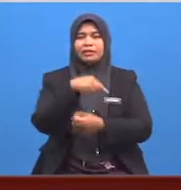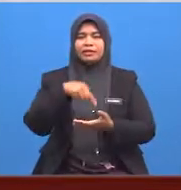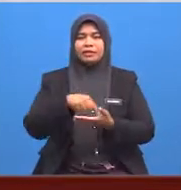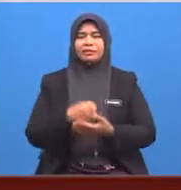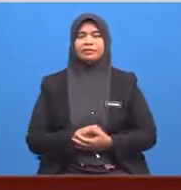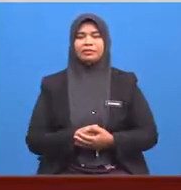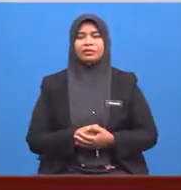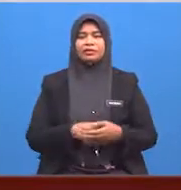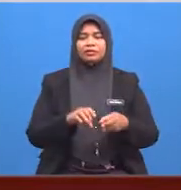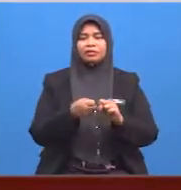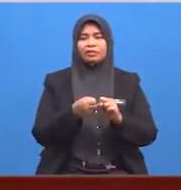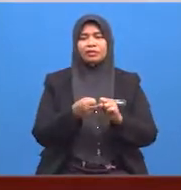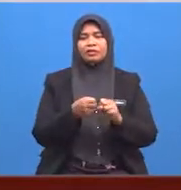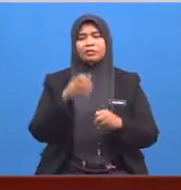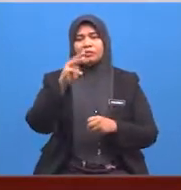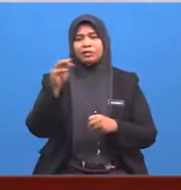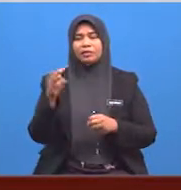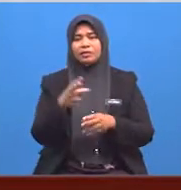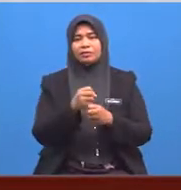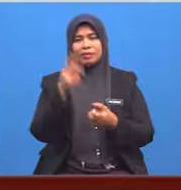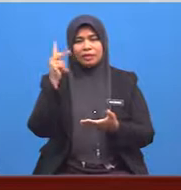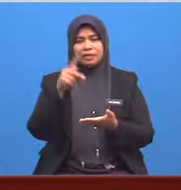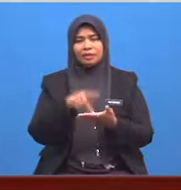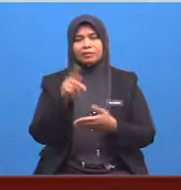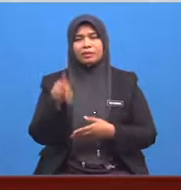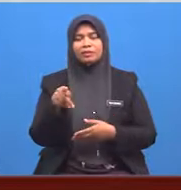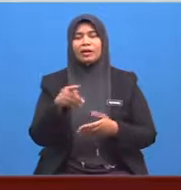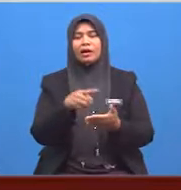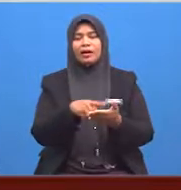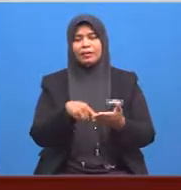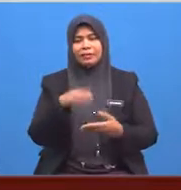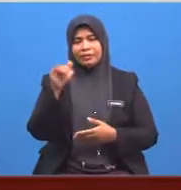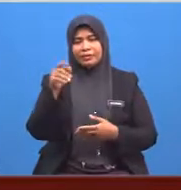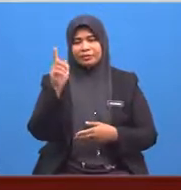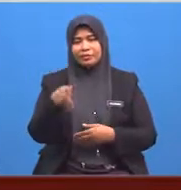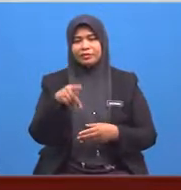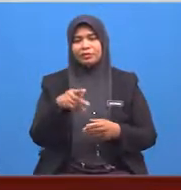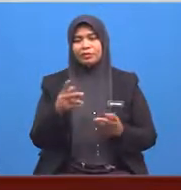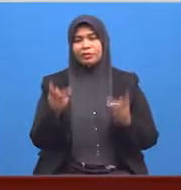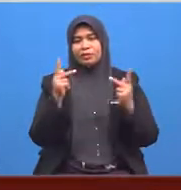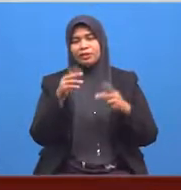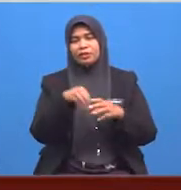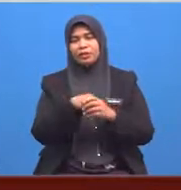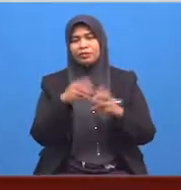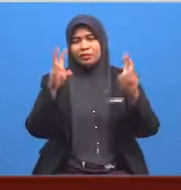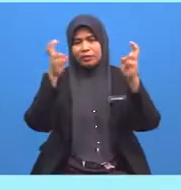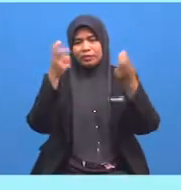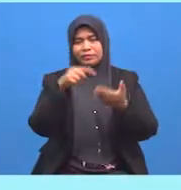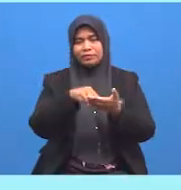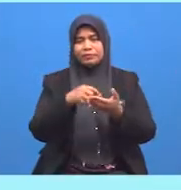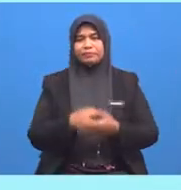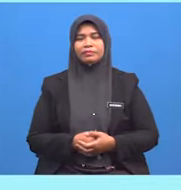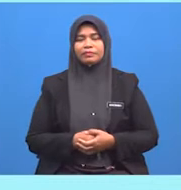agar murid-murid dapat mengenal pasti Apa yang perlu dikuasai dalam taju ini